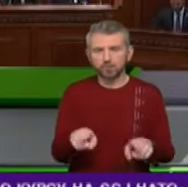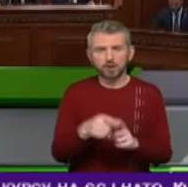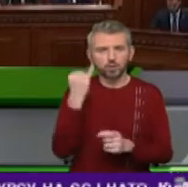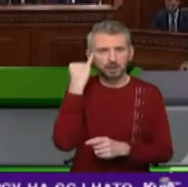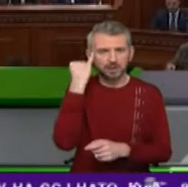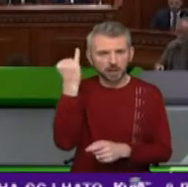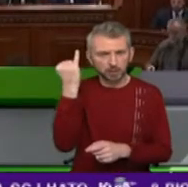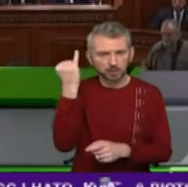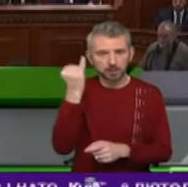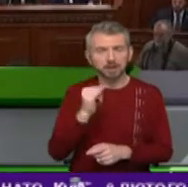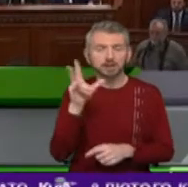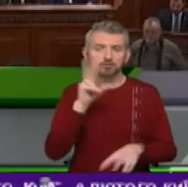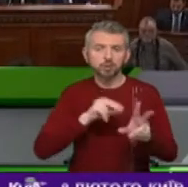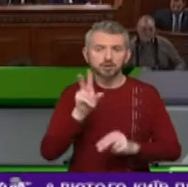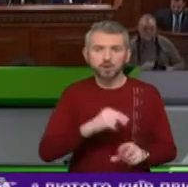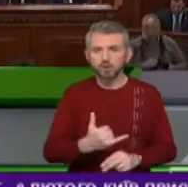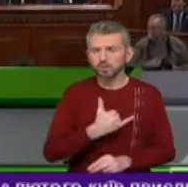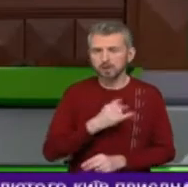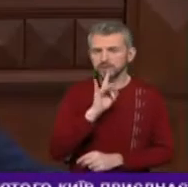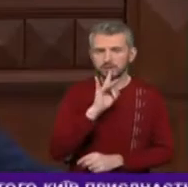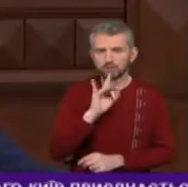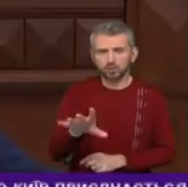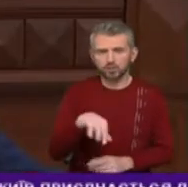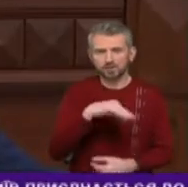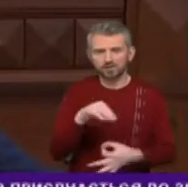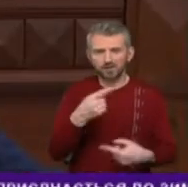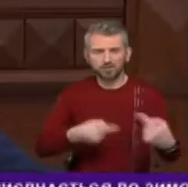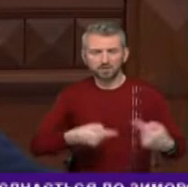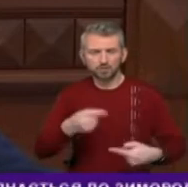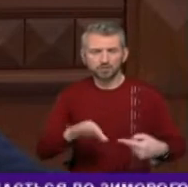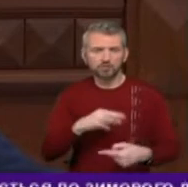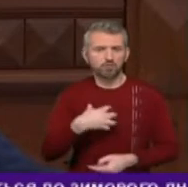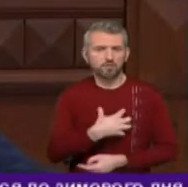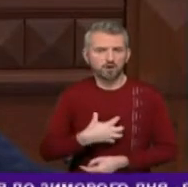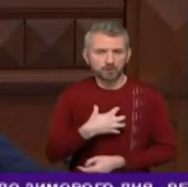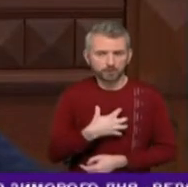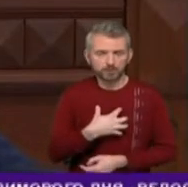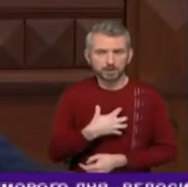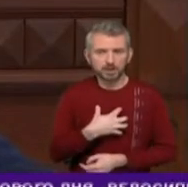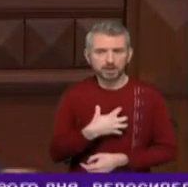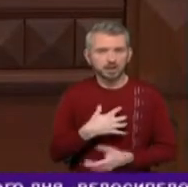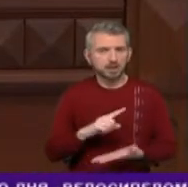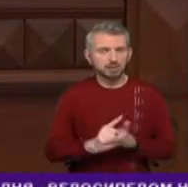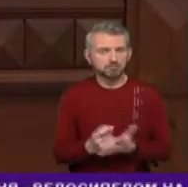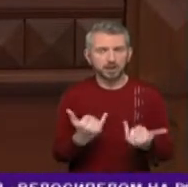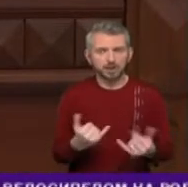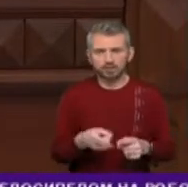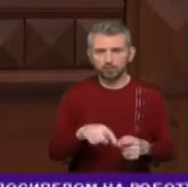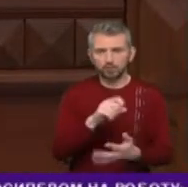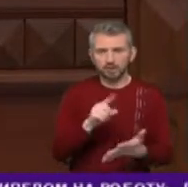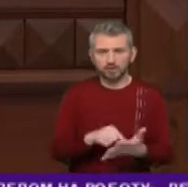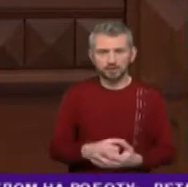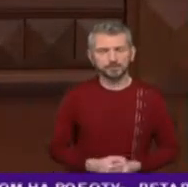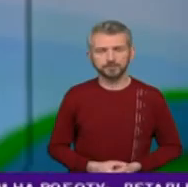ідею. І сподіваюся, у нас не буде зайвих дискусій щодо важливості і негальності цього питання.